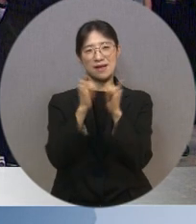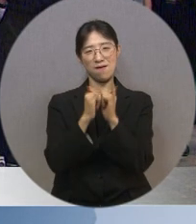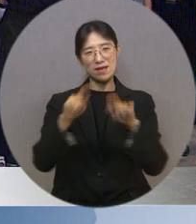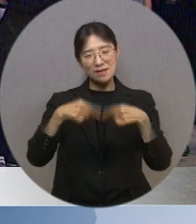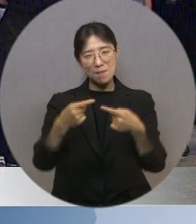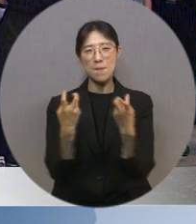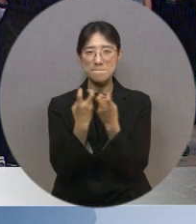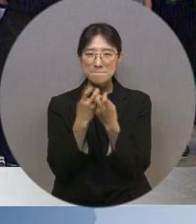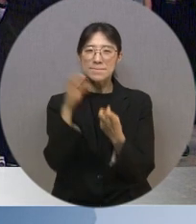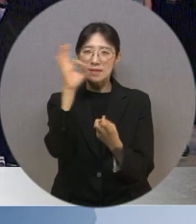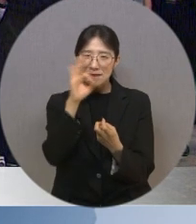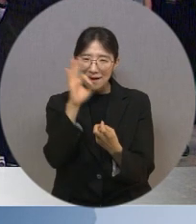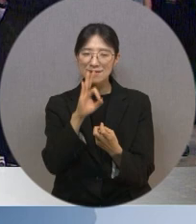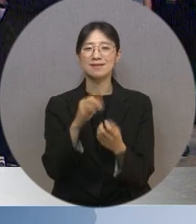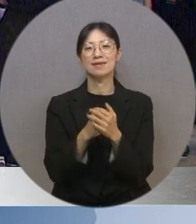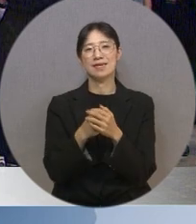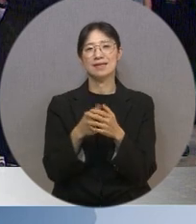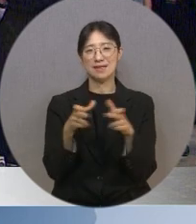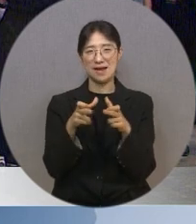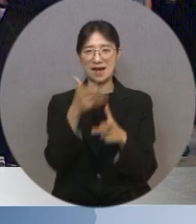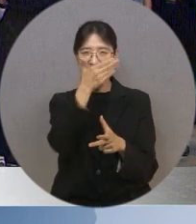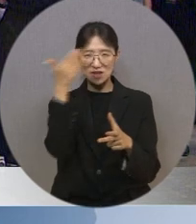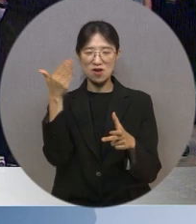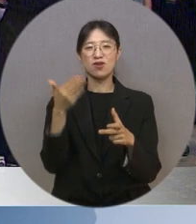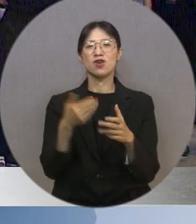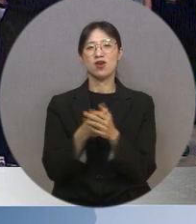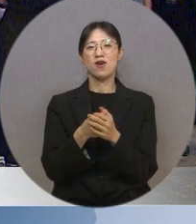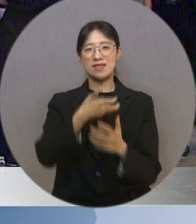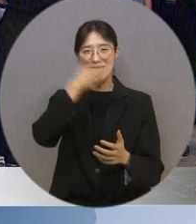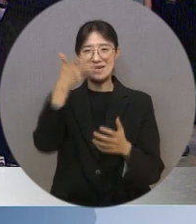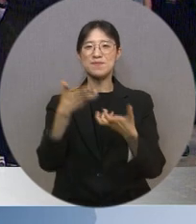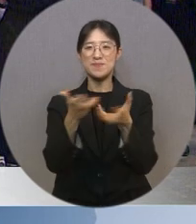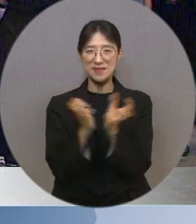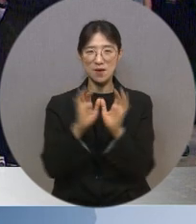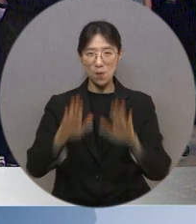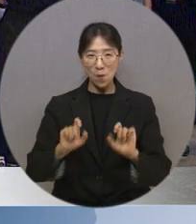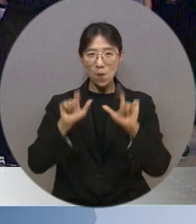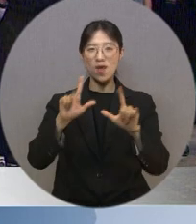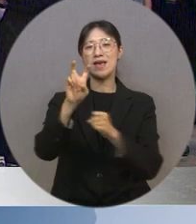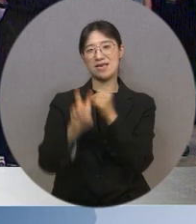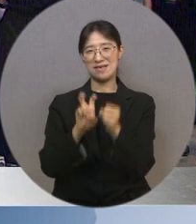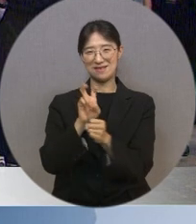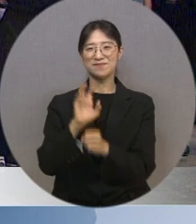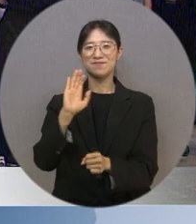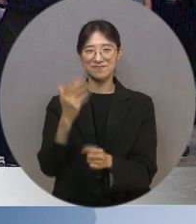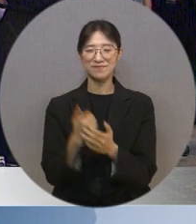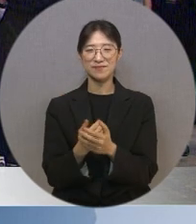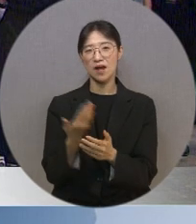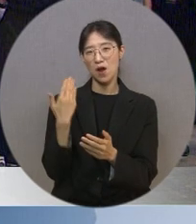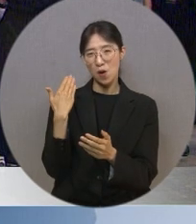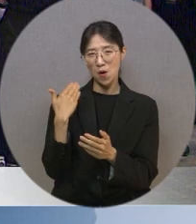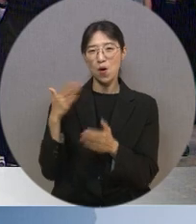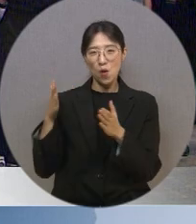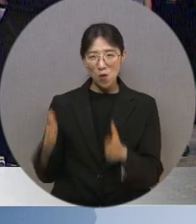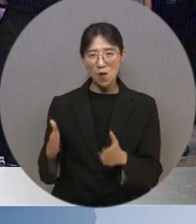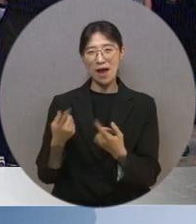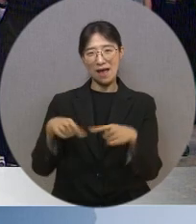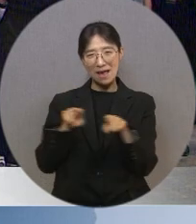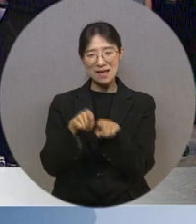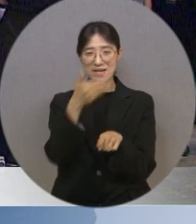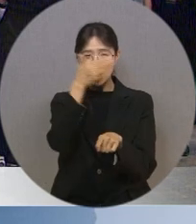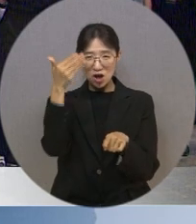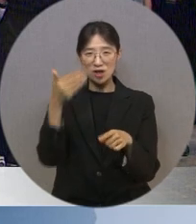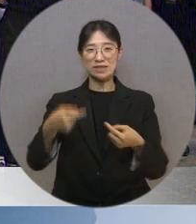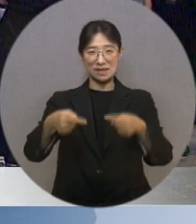방향을 찾아보는 장애 청년 드림팀이 올해로 20주년을 맞았습니다. 지난 시간 동안 드림팀과 함께한